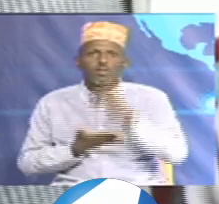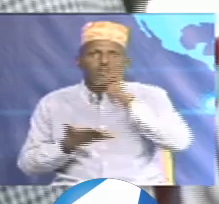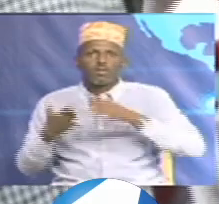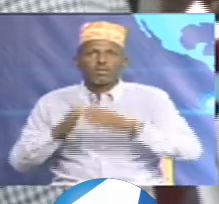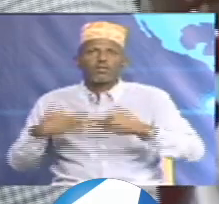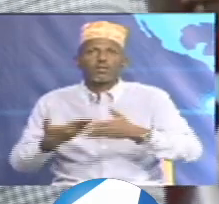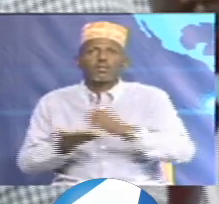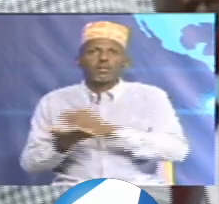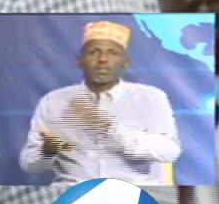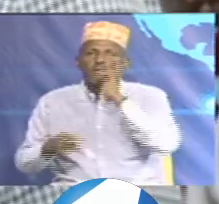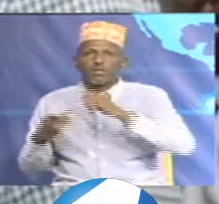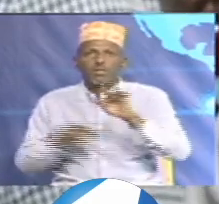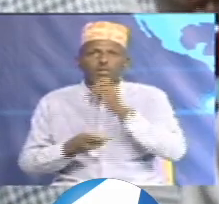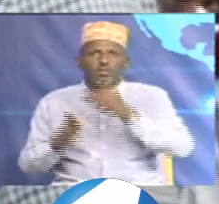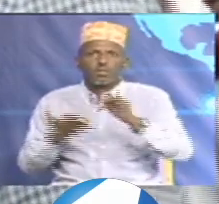convier